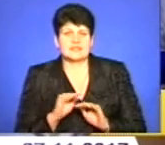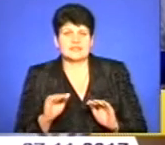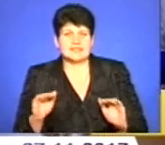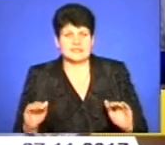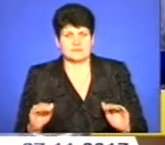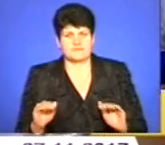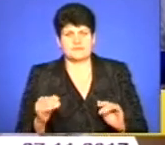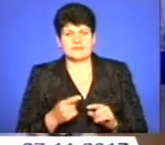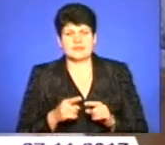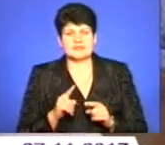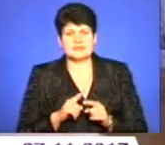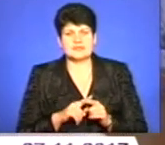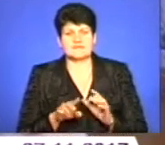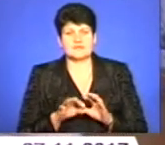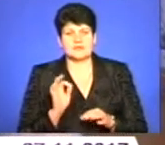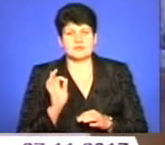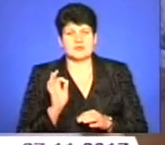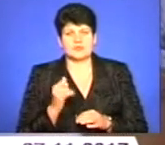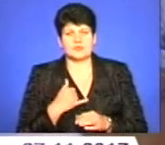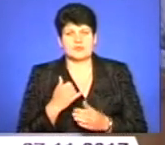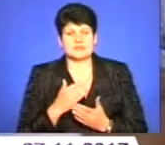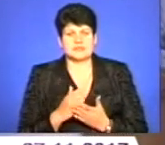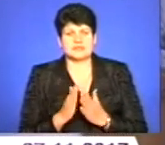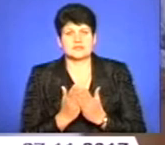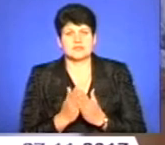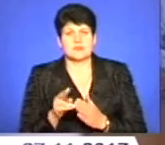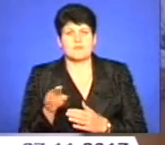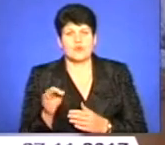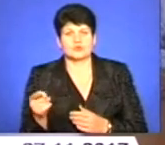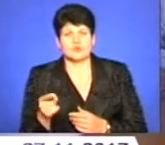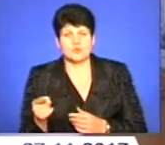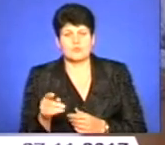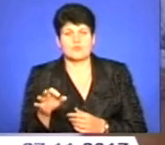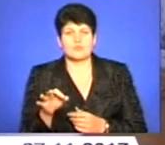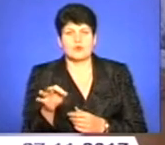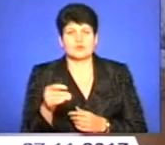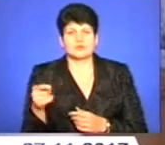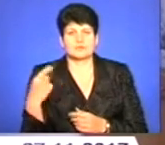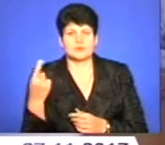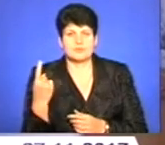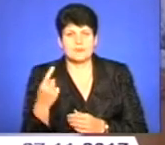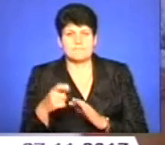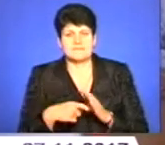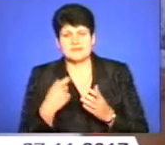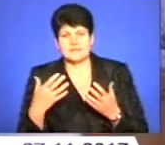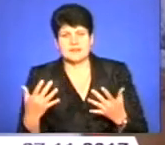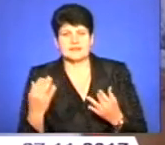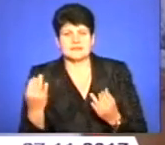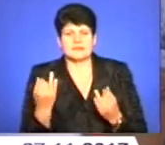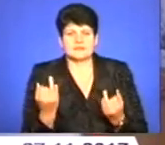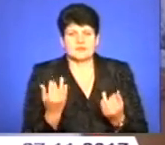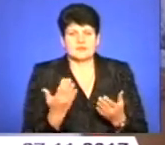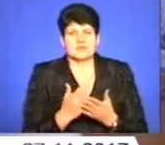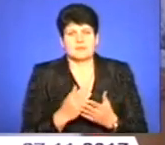такі. Вибрали, у нас тут є декілька книжок по Тернополю, про Тернопільську область, щось таке пізнавальне, якісь цікаві історії,